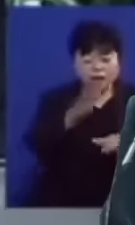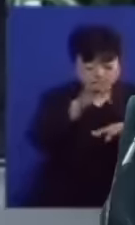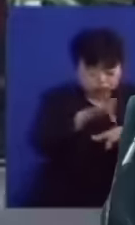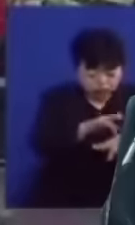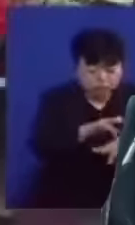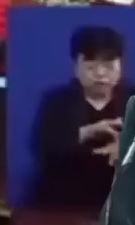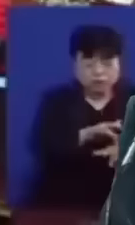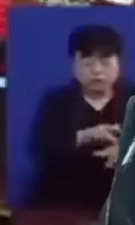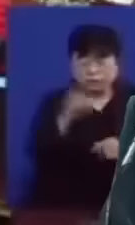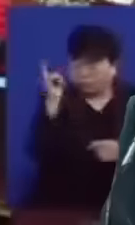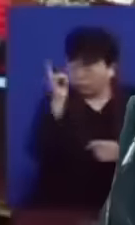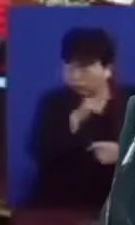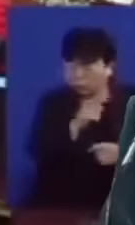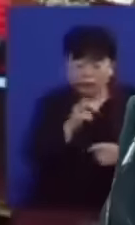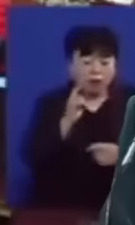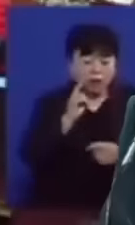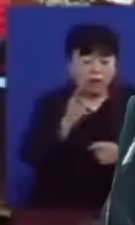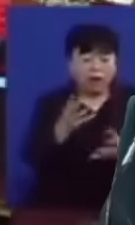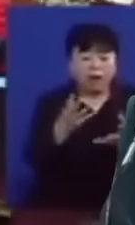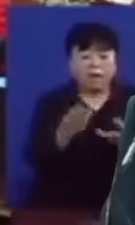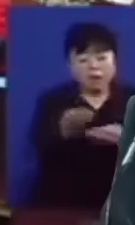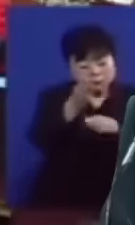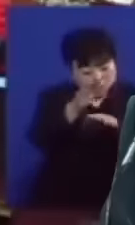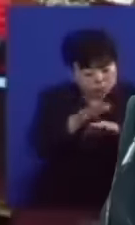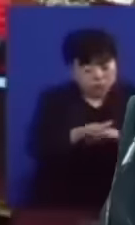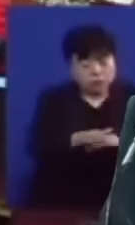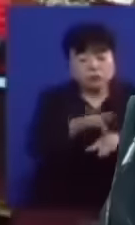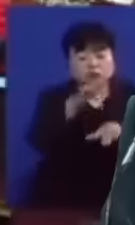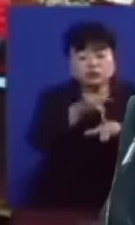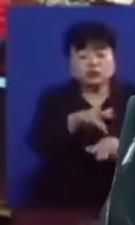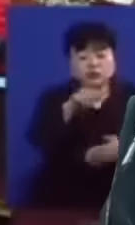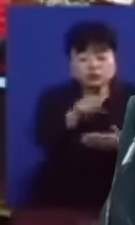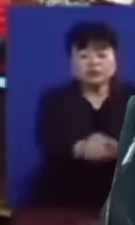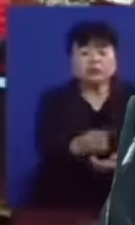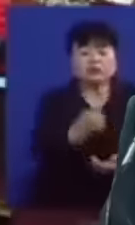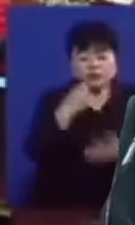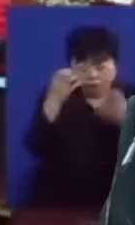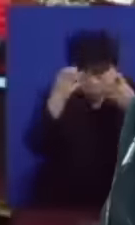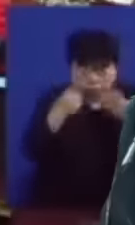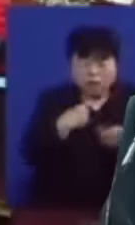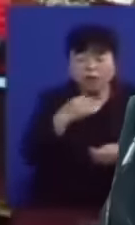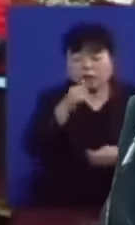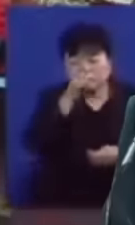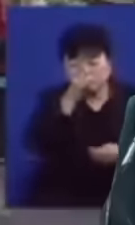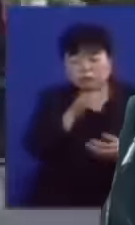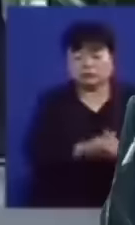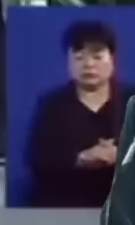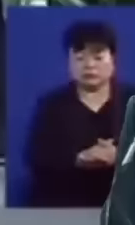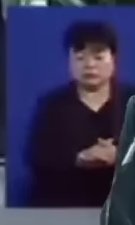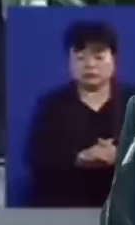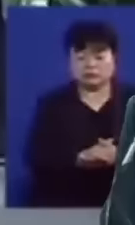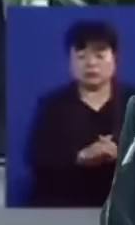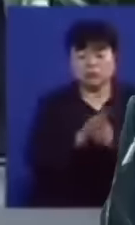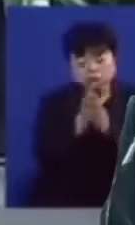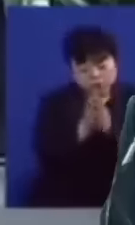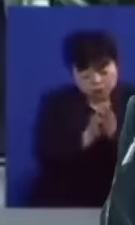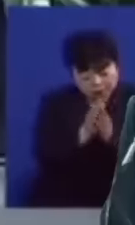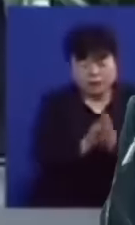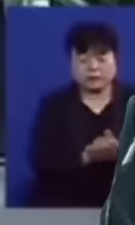참 흉악합니다. 많은 성도들이 귀신에게 점령당하여 고통당하고 있는데 제발